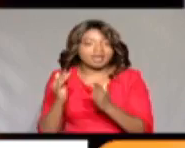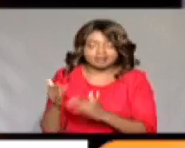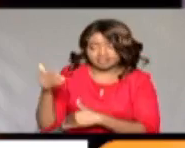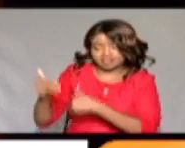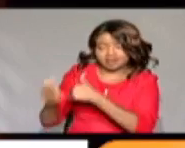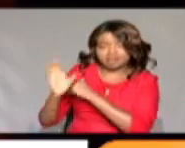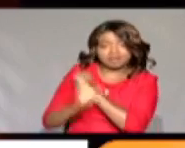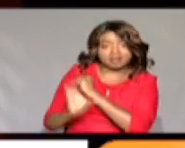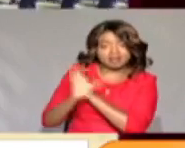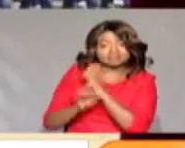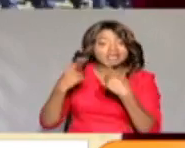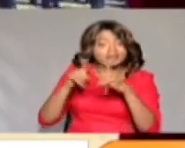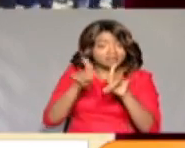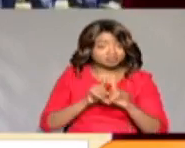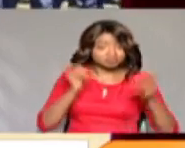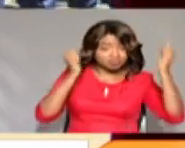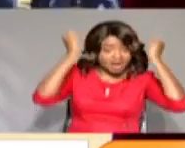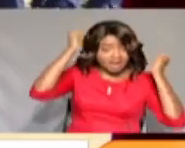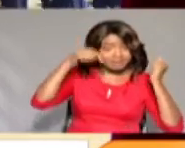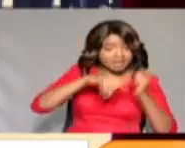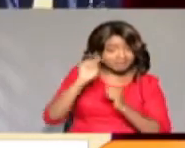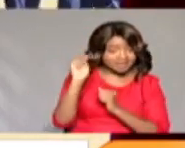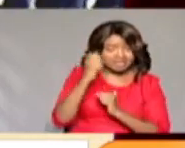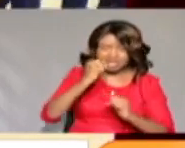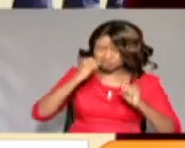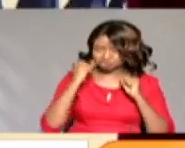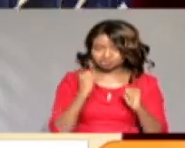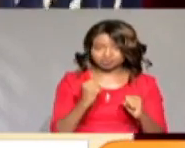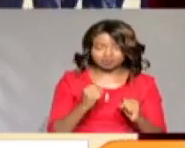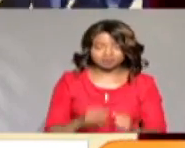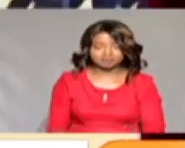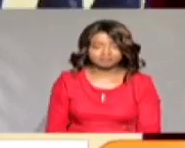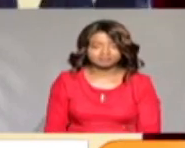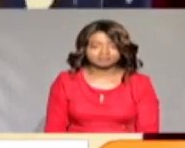hivyo, vikosi vya Kenya viko imara kukabiliana na wahalifu hao.